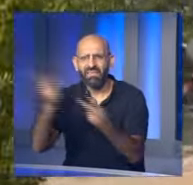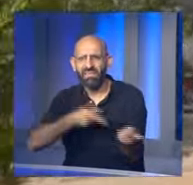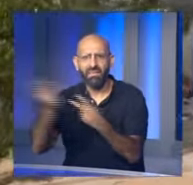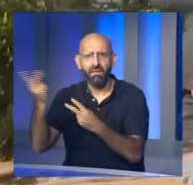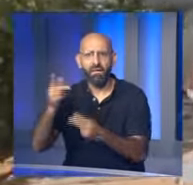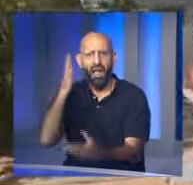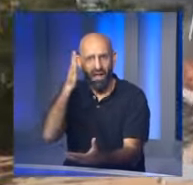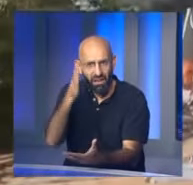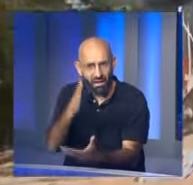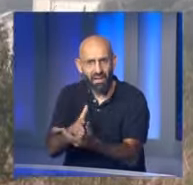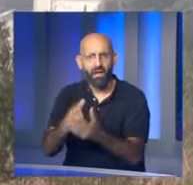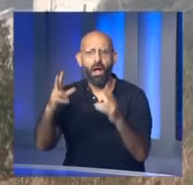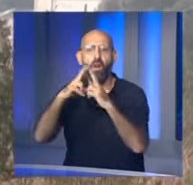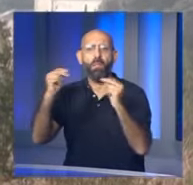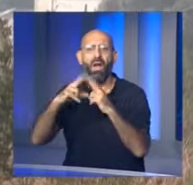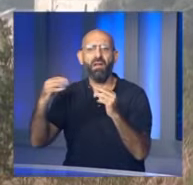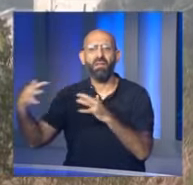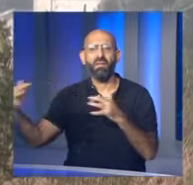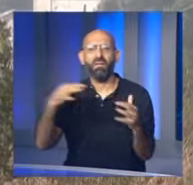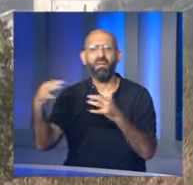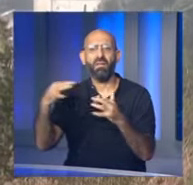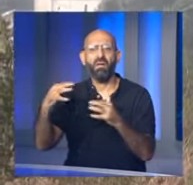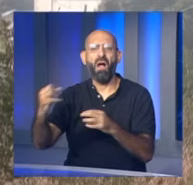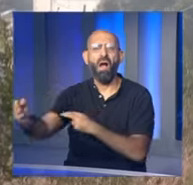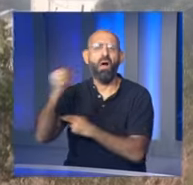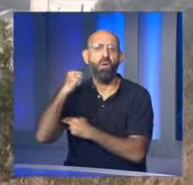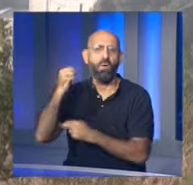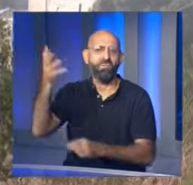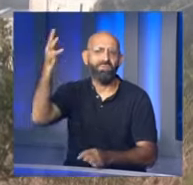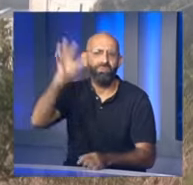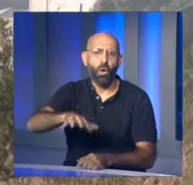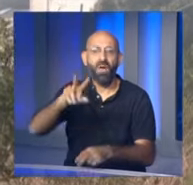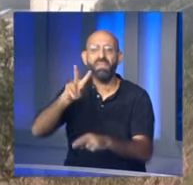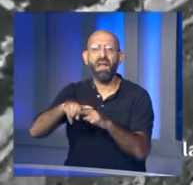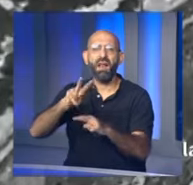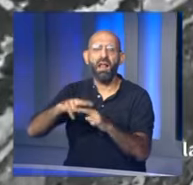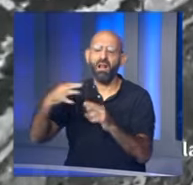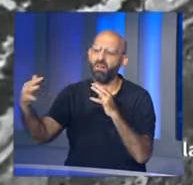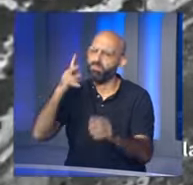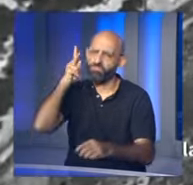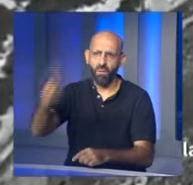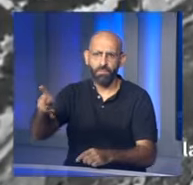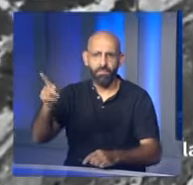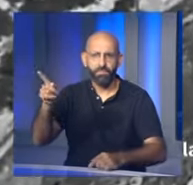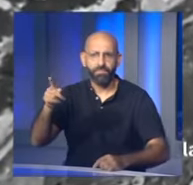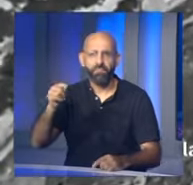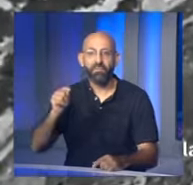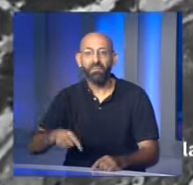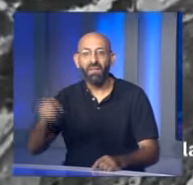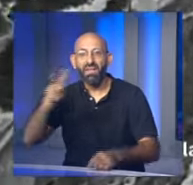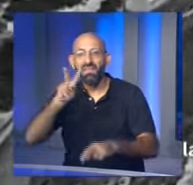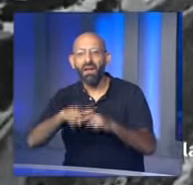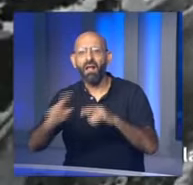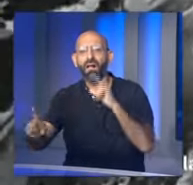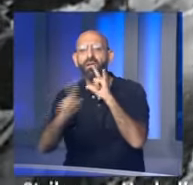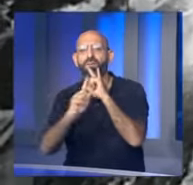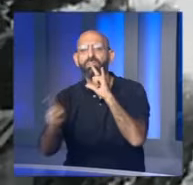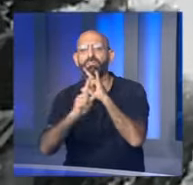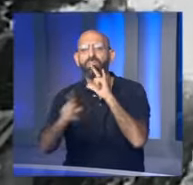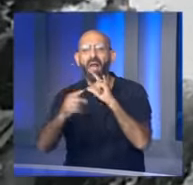بغزه بسبب التضاريس والتهديدات وحقيقه ان المناوره البريه في لبنان قريبه من السياج